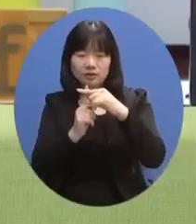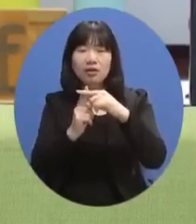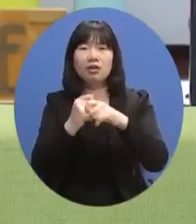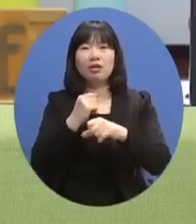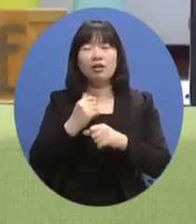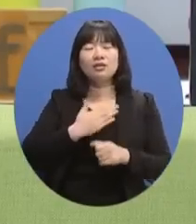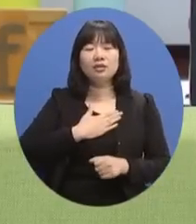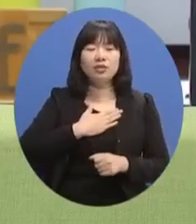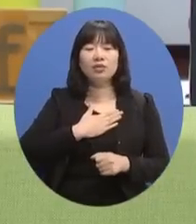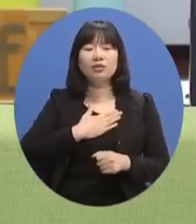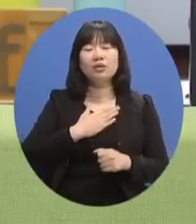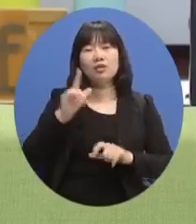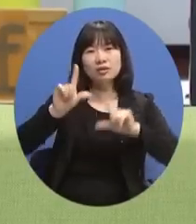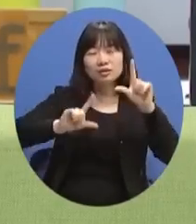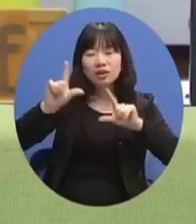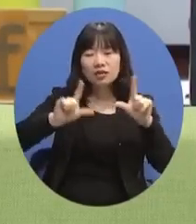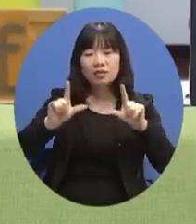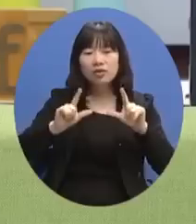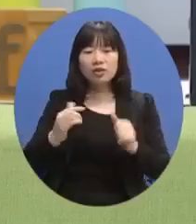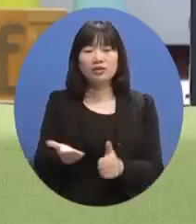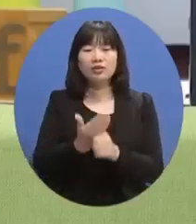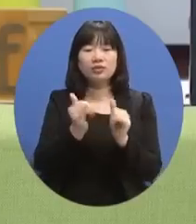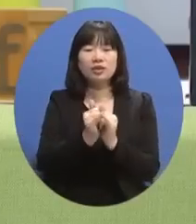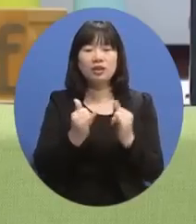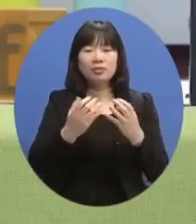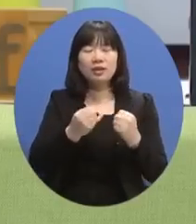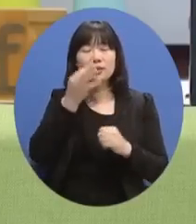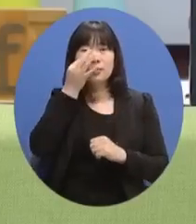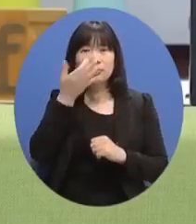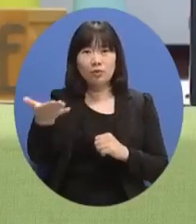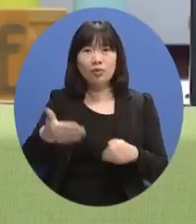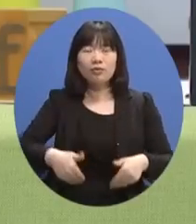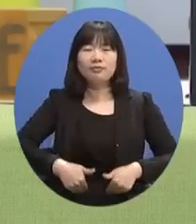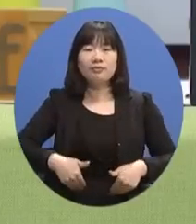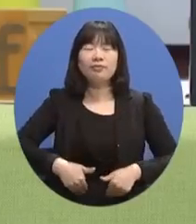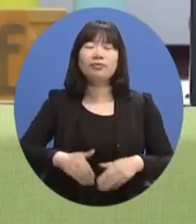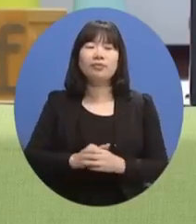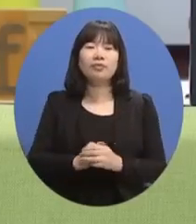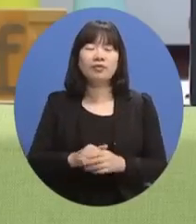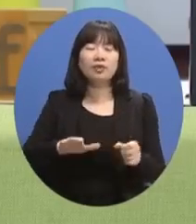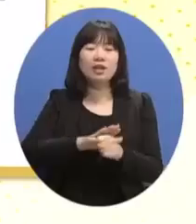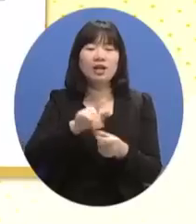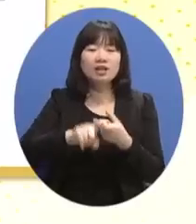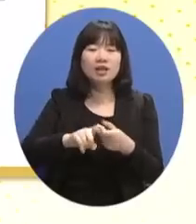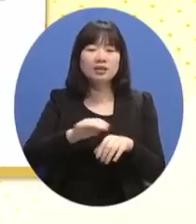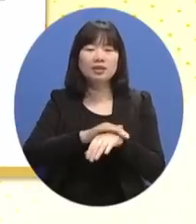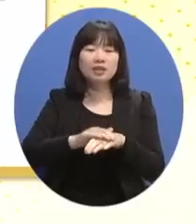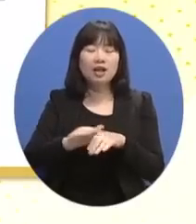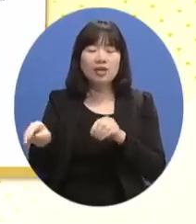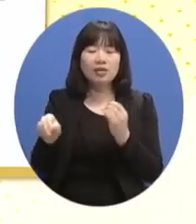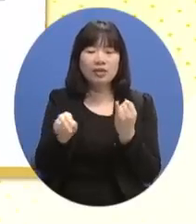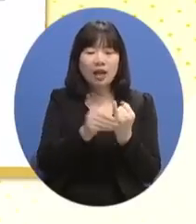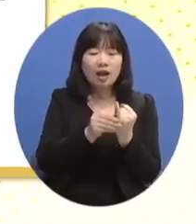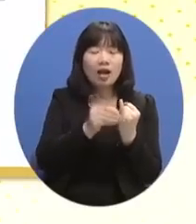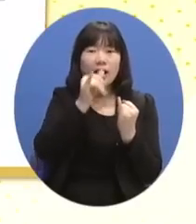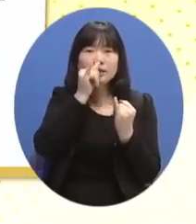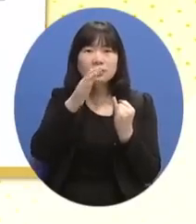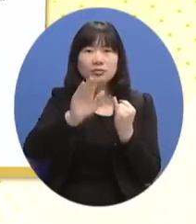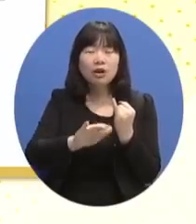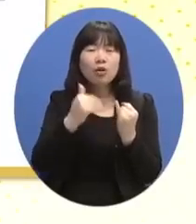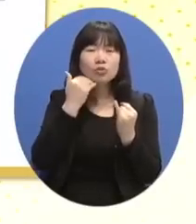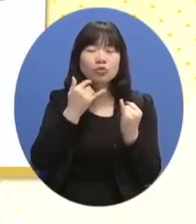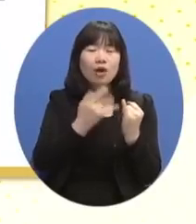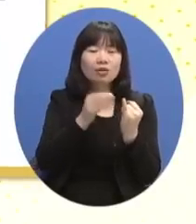긍정적인 정서와 태도를 양육자가 많이 보여줘야 돼요. 애착은 제가 잘 달라붙는 거라 그랬는데 우리가